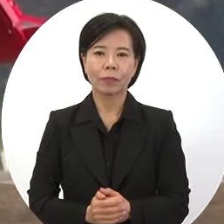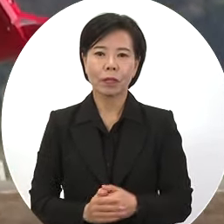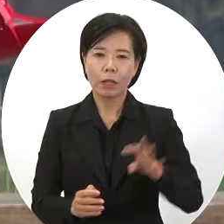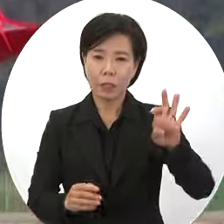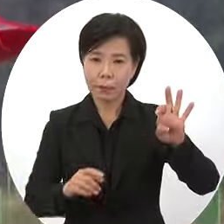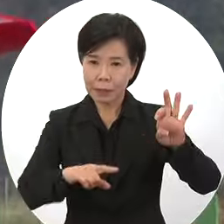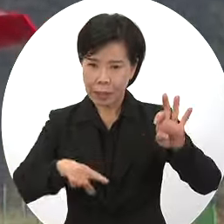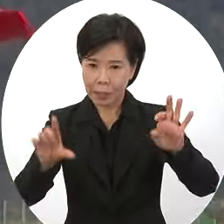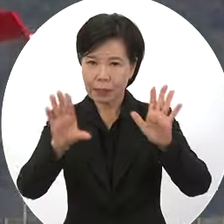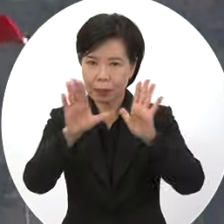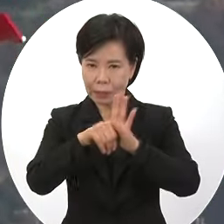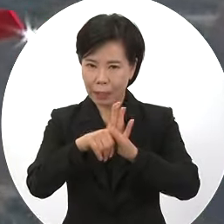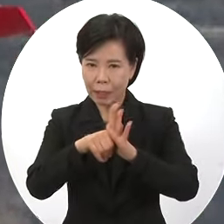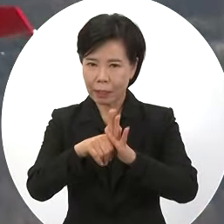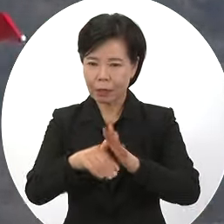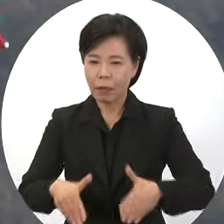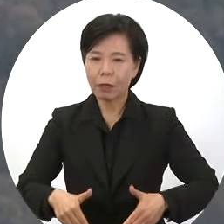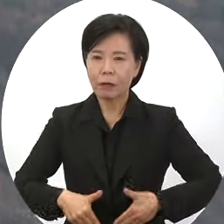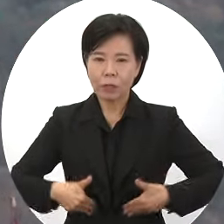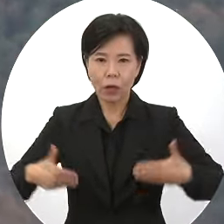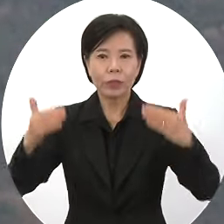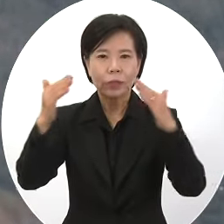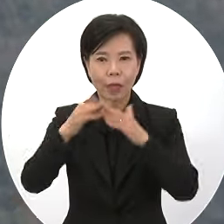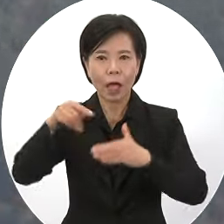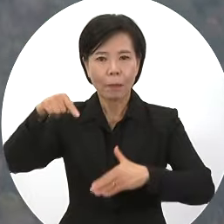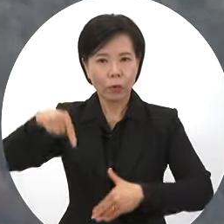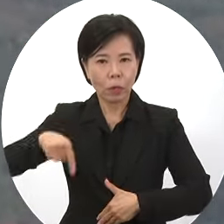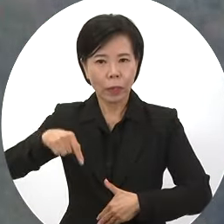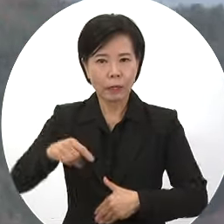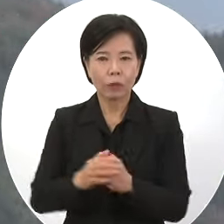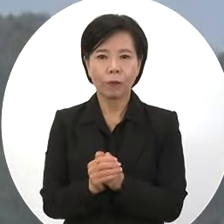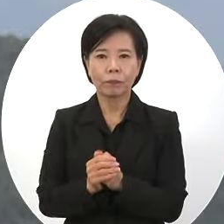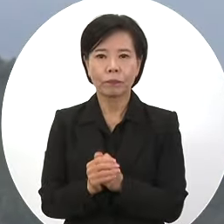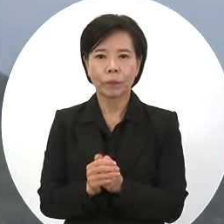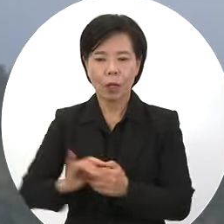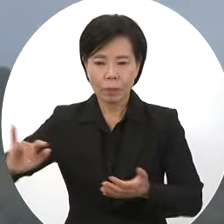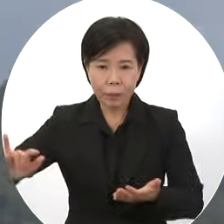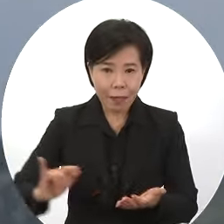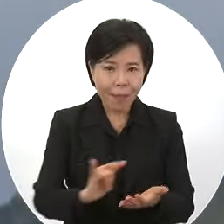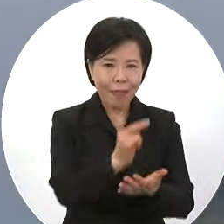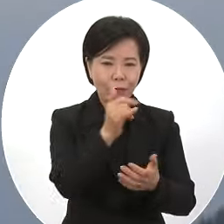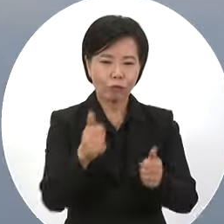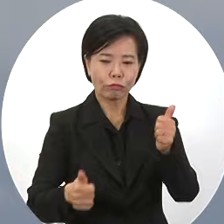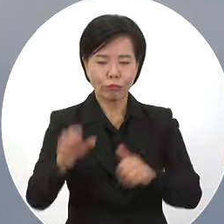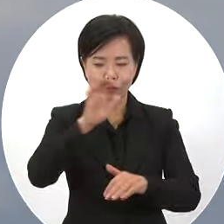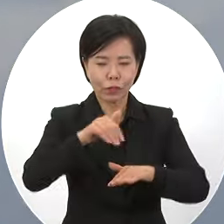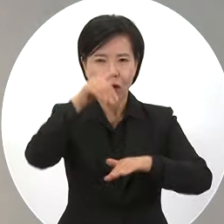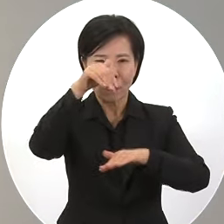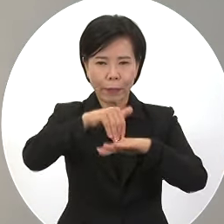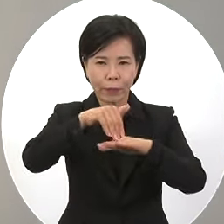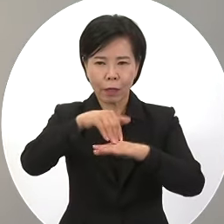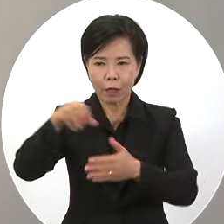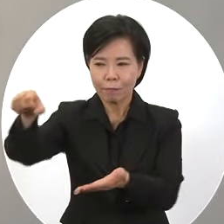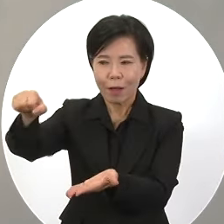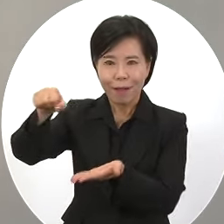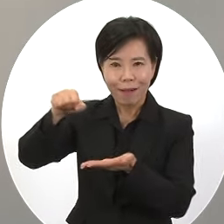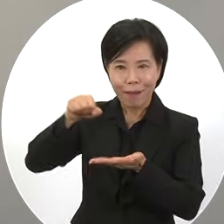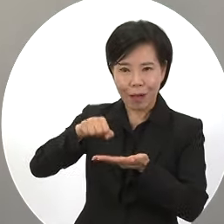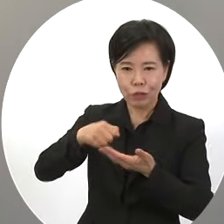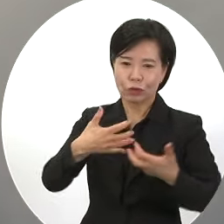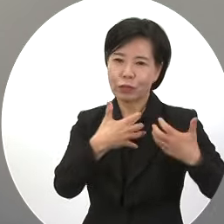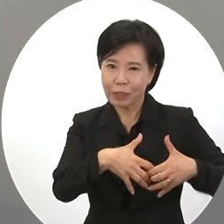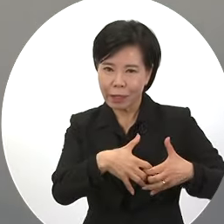제주도는 14일 전남 고흥에서 열린 KUAM 그랜드 챌린지 비행시연에서 실제 도입될